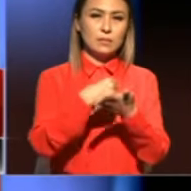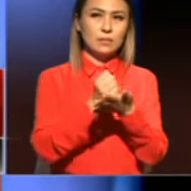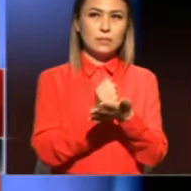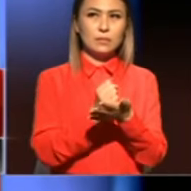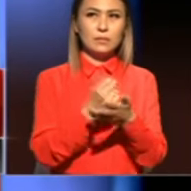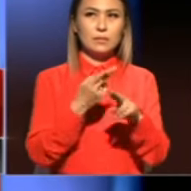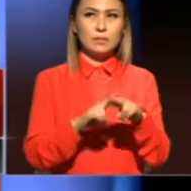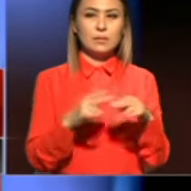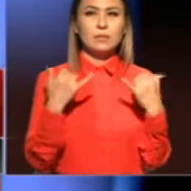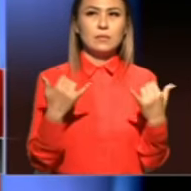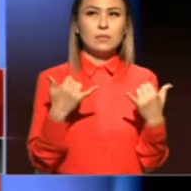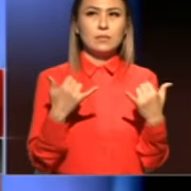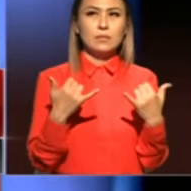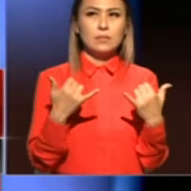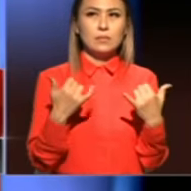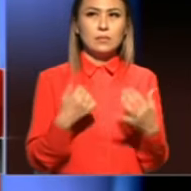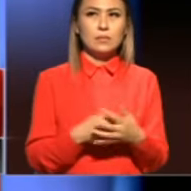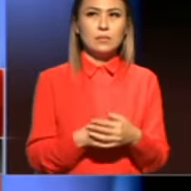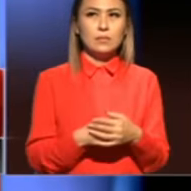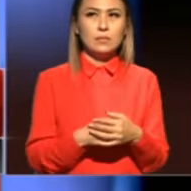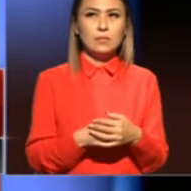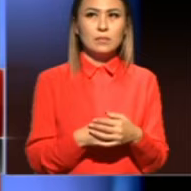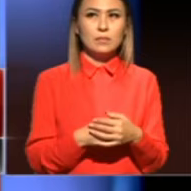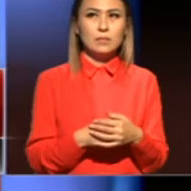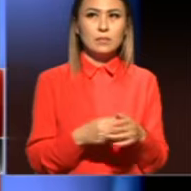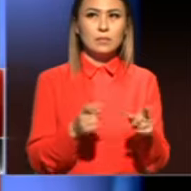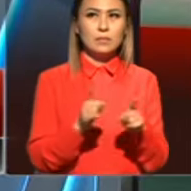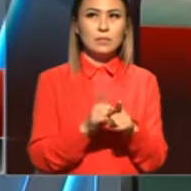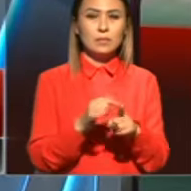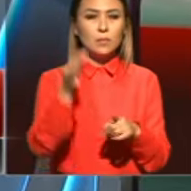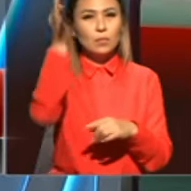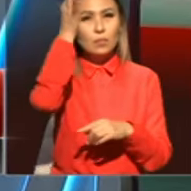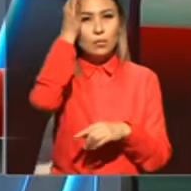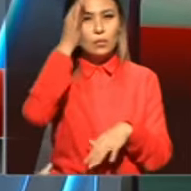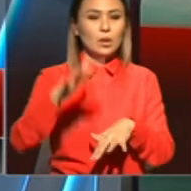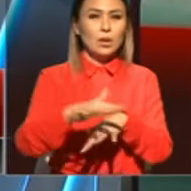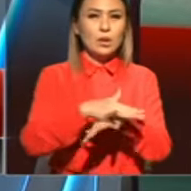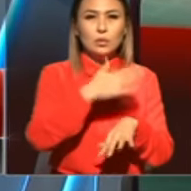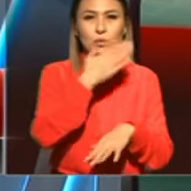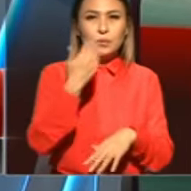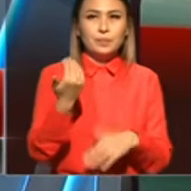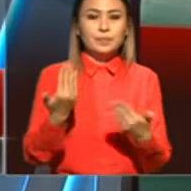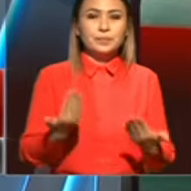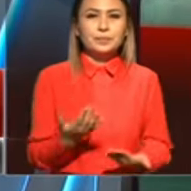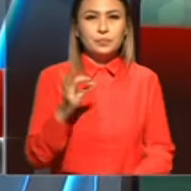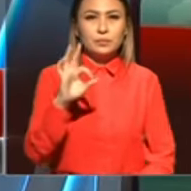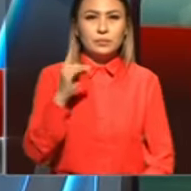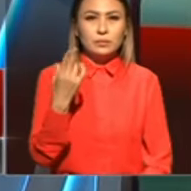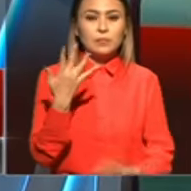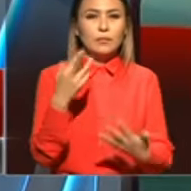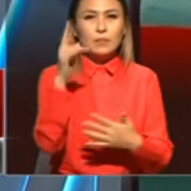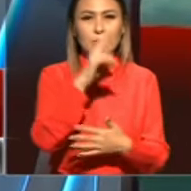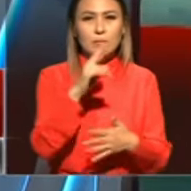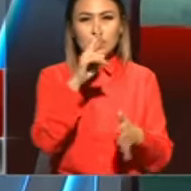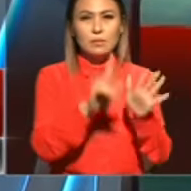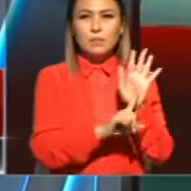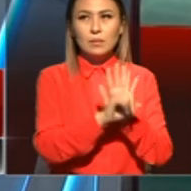осыны қазір күлкі қылатын емес, осыны есіне алатын халық жоқ қой. Әлеуметтік салада мына қаңтардан кейін бізде